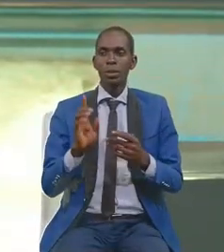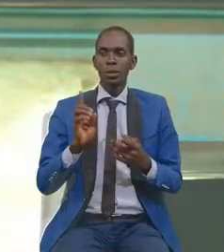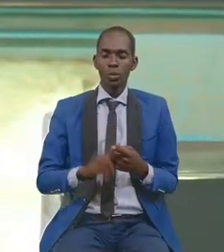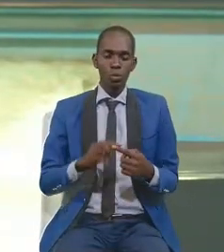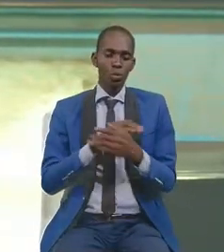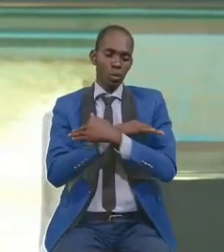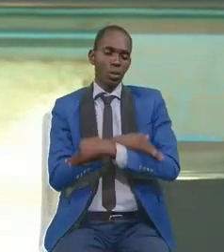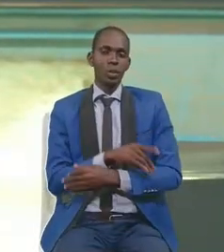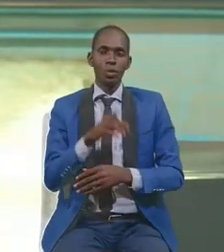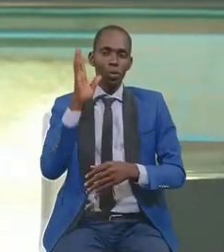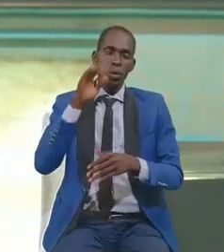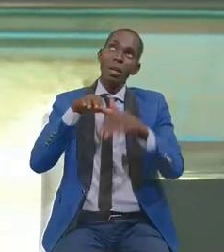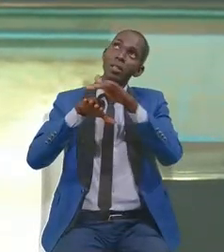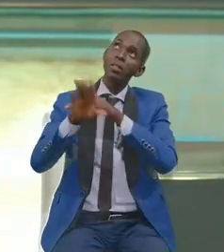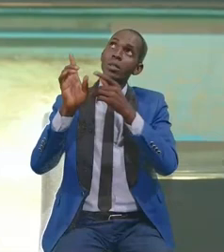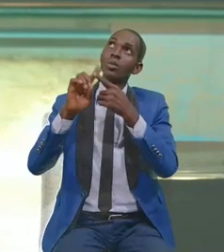10.